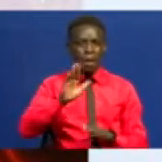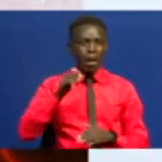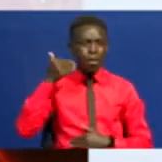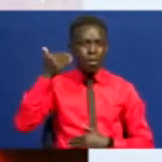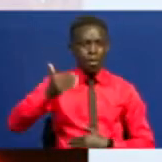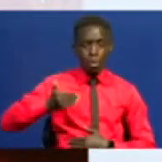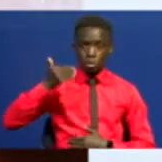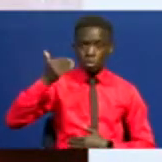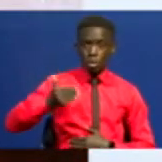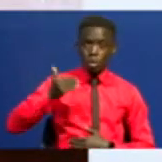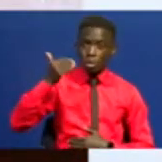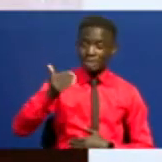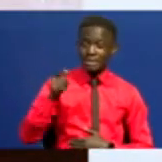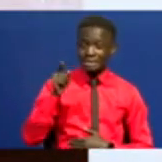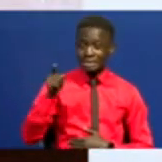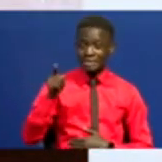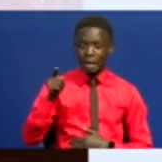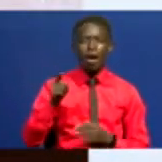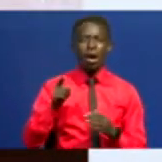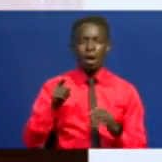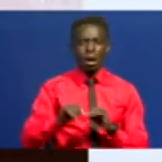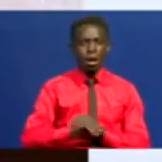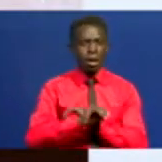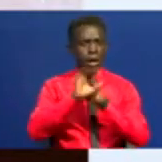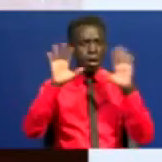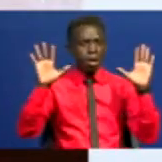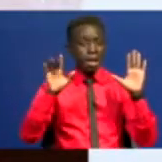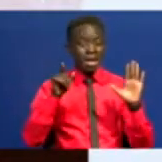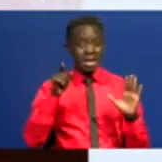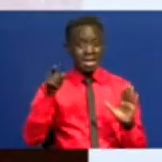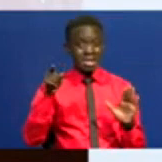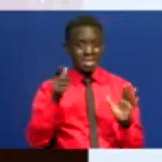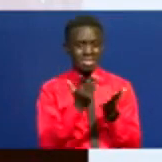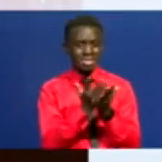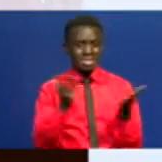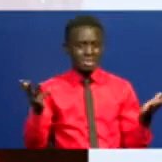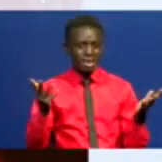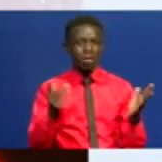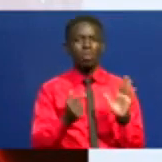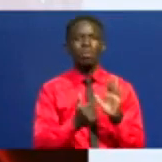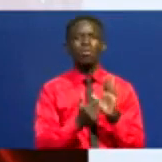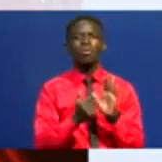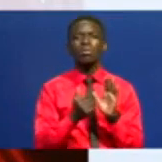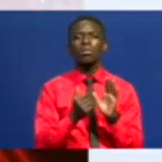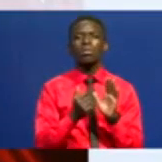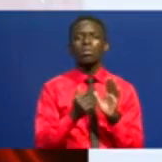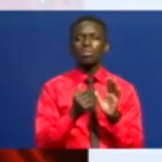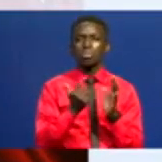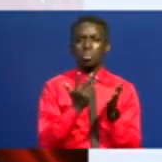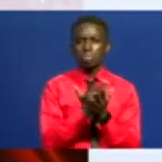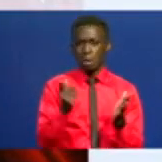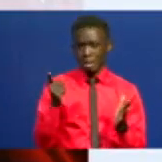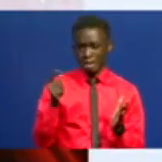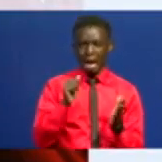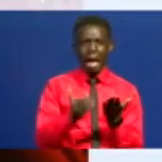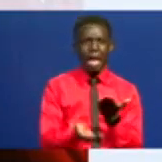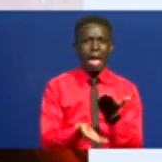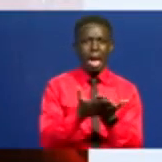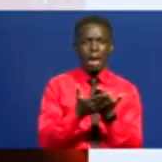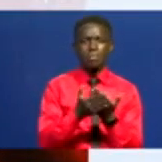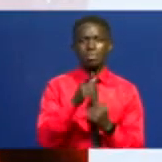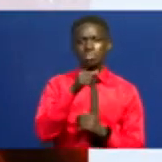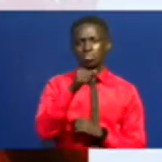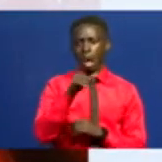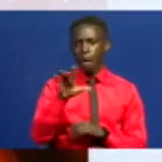hizi ni ishara ambazo wanaweza tumia ili iwasaidie kuwa identify